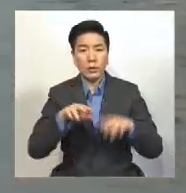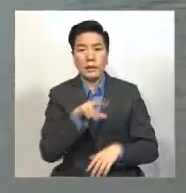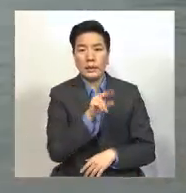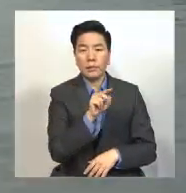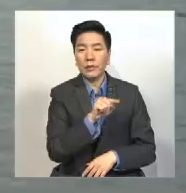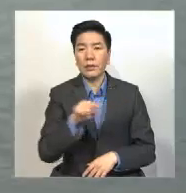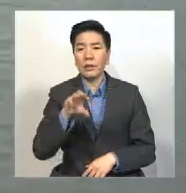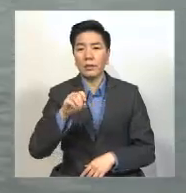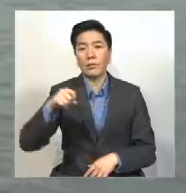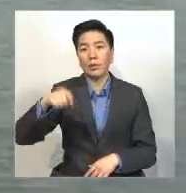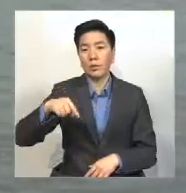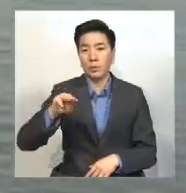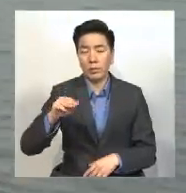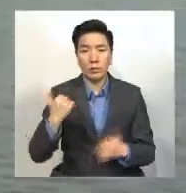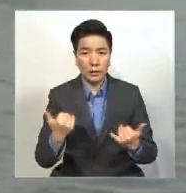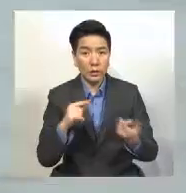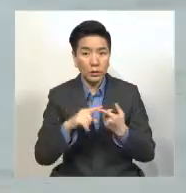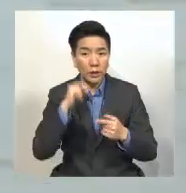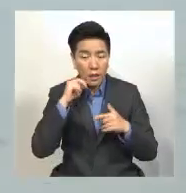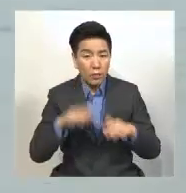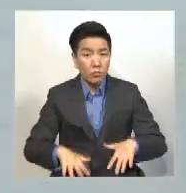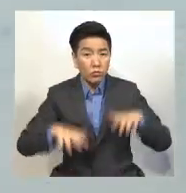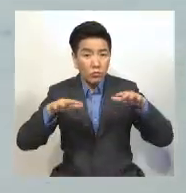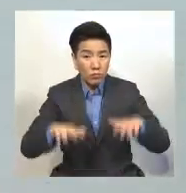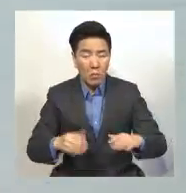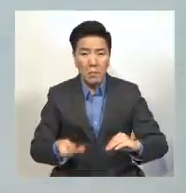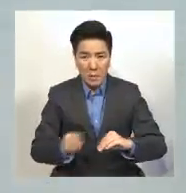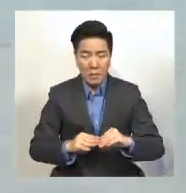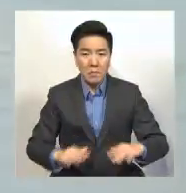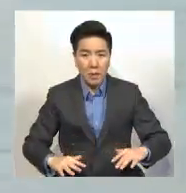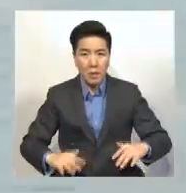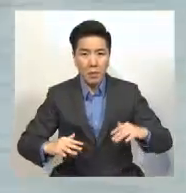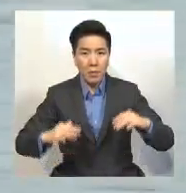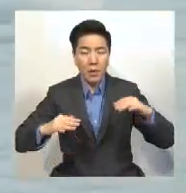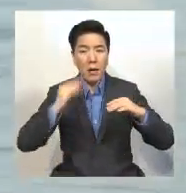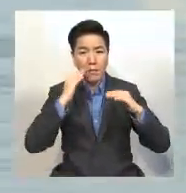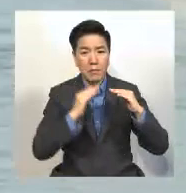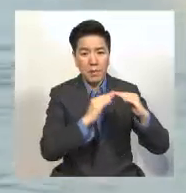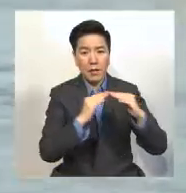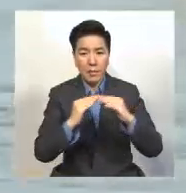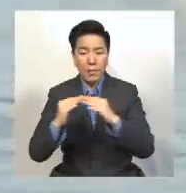ณ 30-50 เซนติเมตรขณะนี้ปริมาณน้ำเนี่ยยังคงเพิ่มขึ้นเรื่อยๆนะครับบ้านเรือ